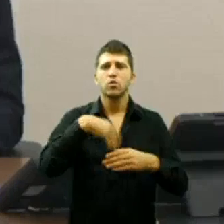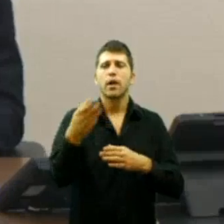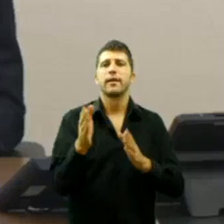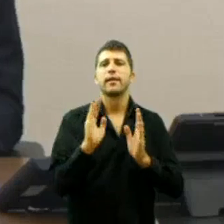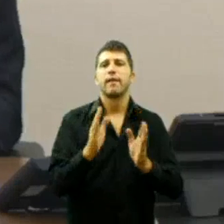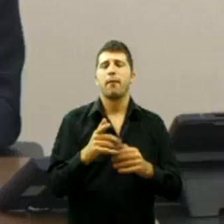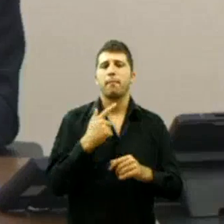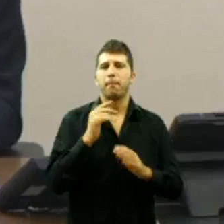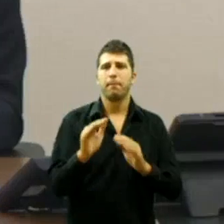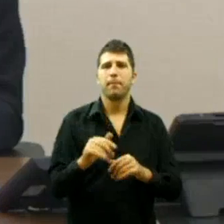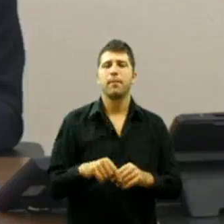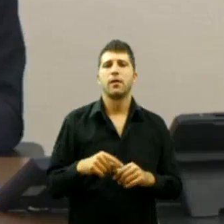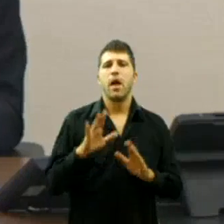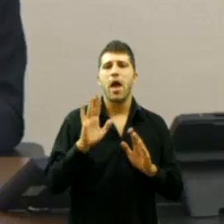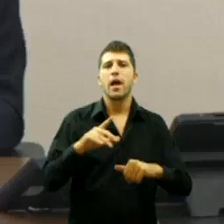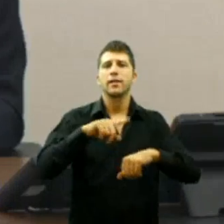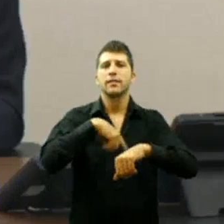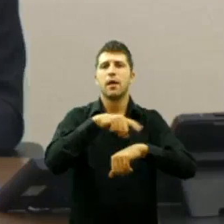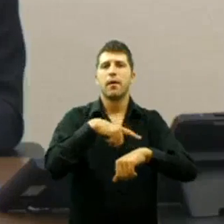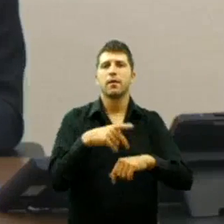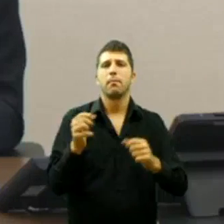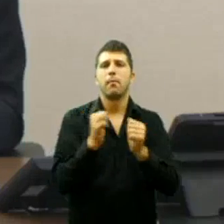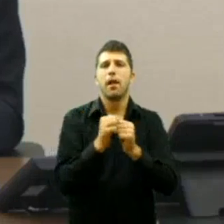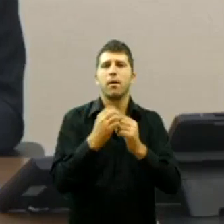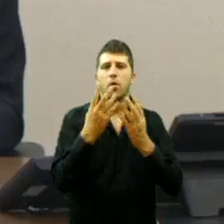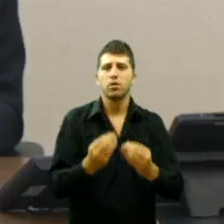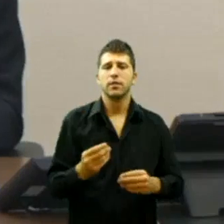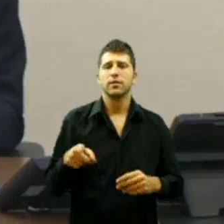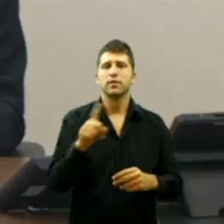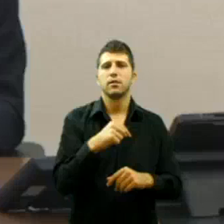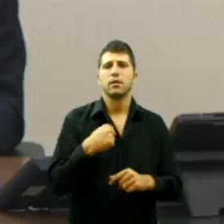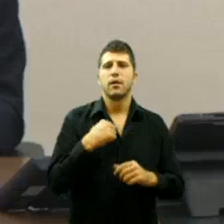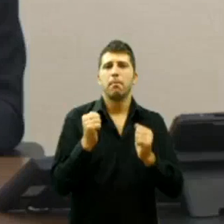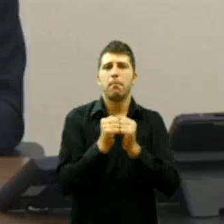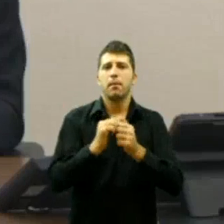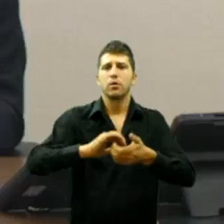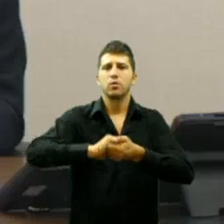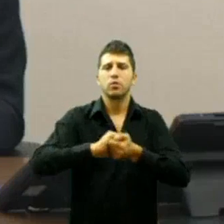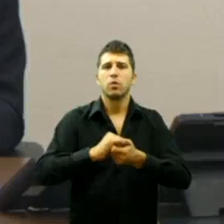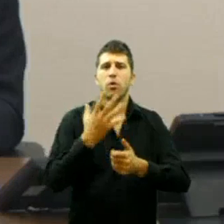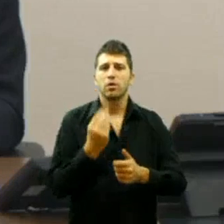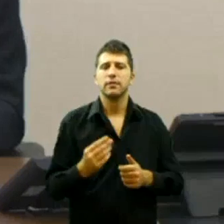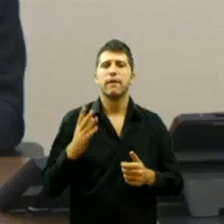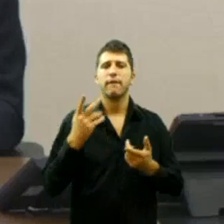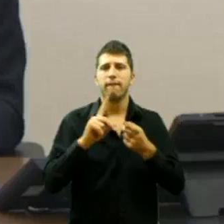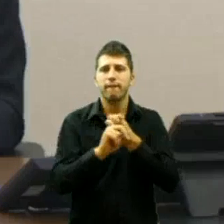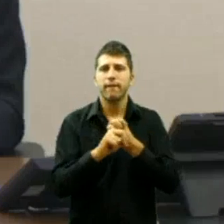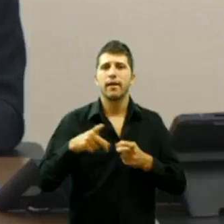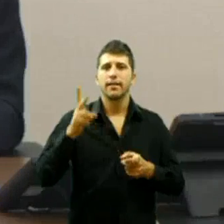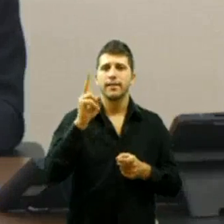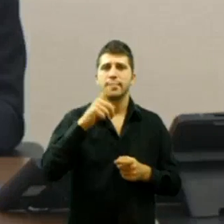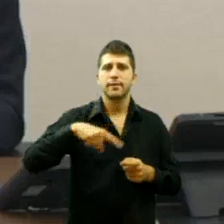devam edecek. Her zaman birlikte olacağız, el ele olacağız, omuz omuza olacağız. Ve sizlerin